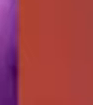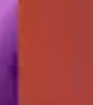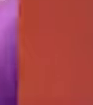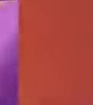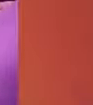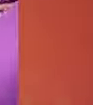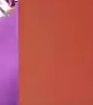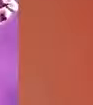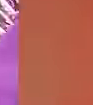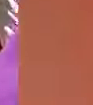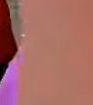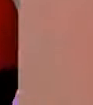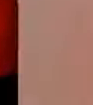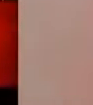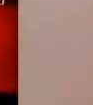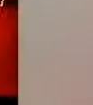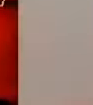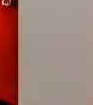น้อย